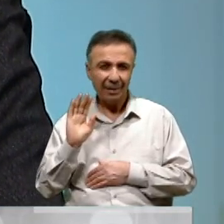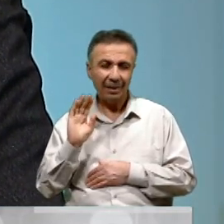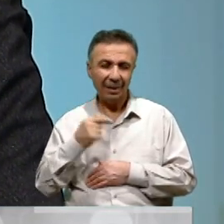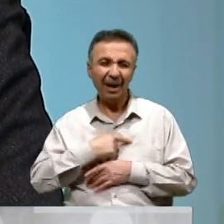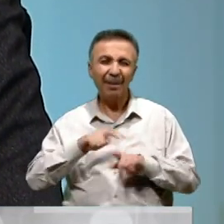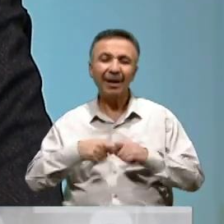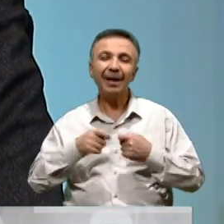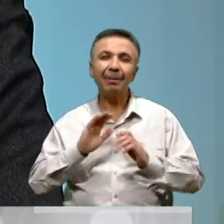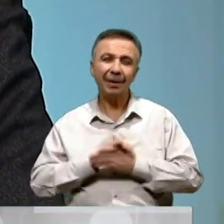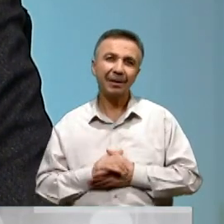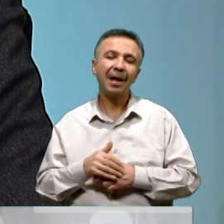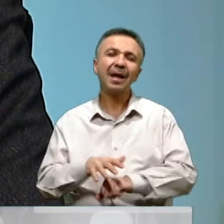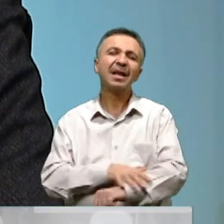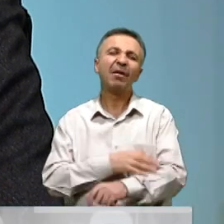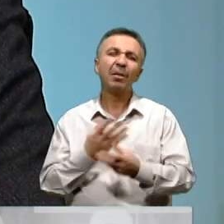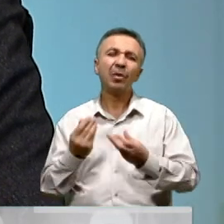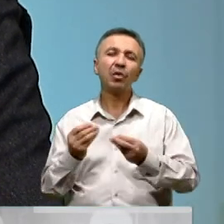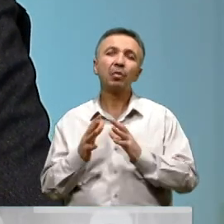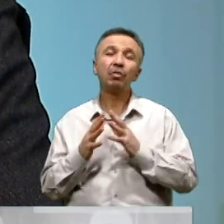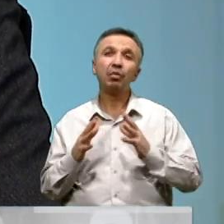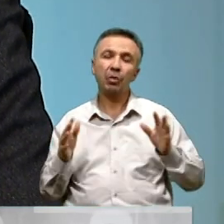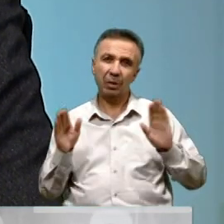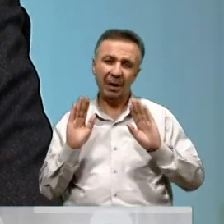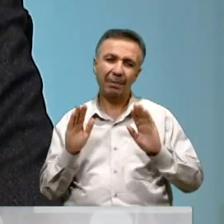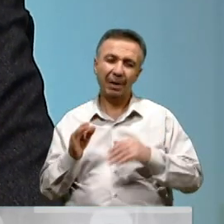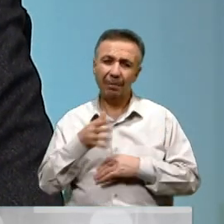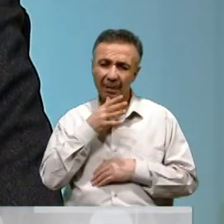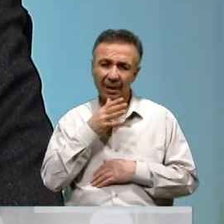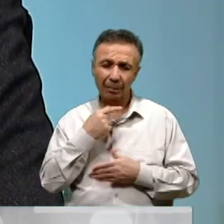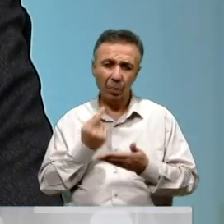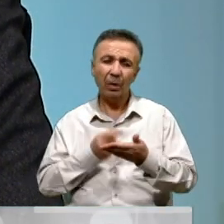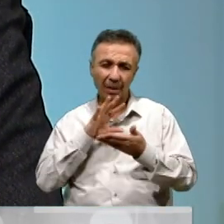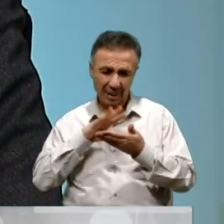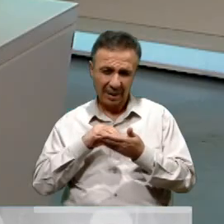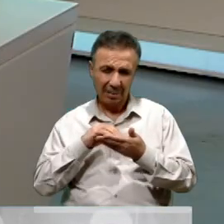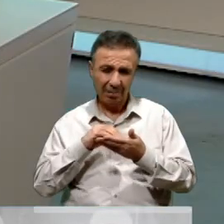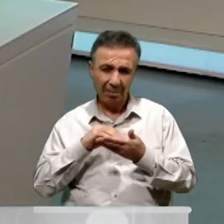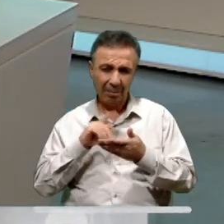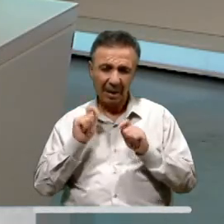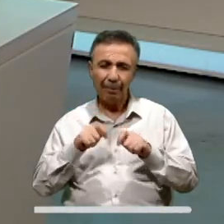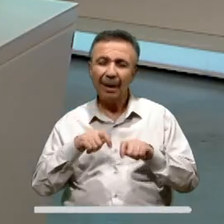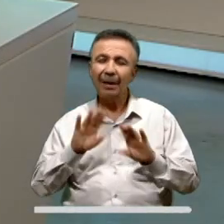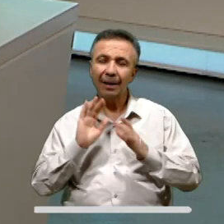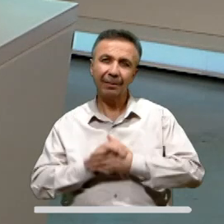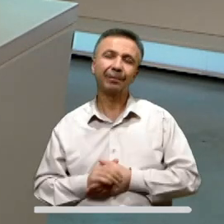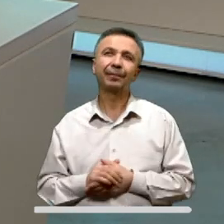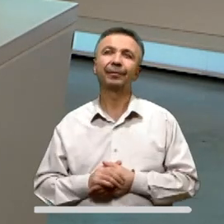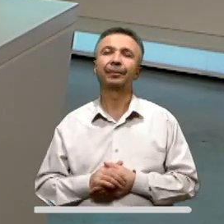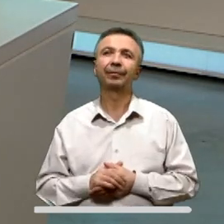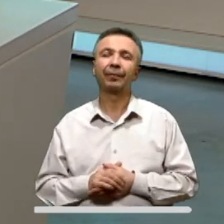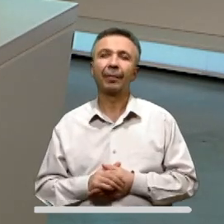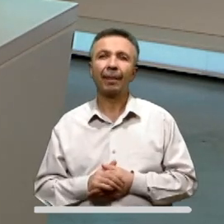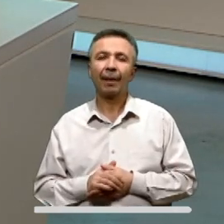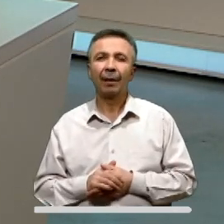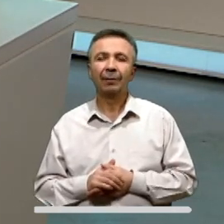koymasın yani. Sevabı çok büyük. Ama bildiğimiz hatim değildir. Eyvallah hocam. Peki. Evet. İstanbul'dan